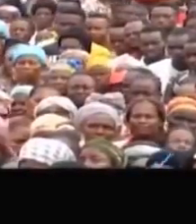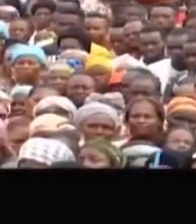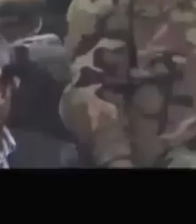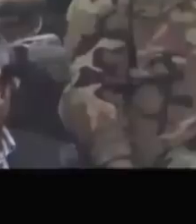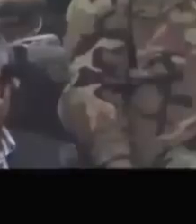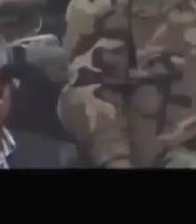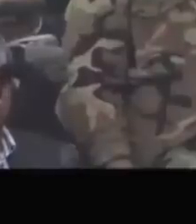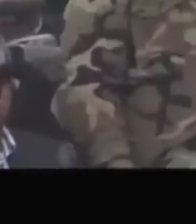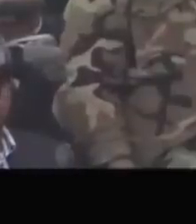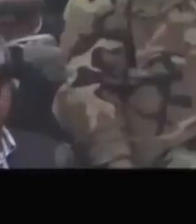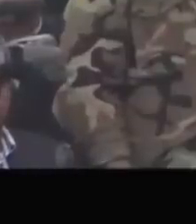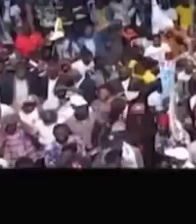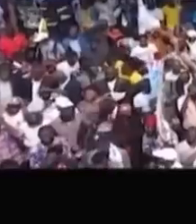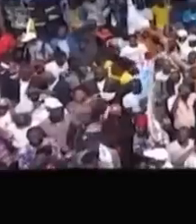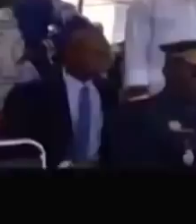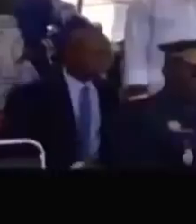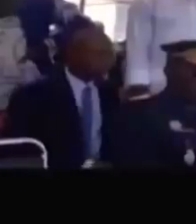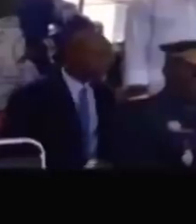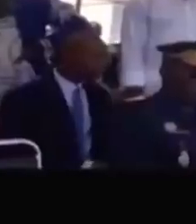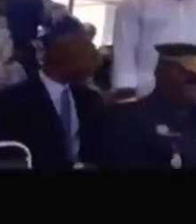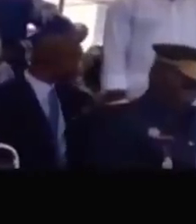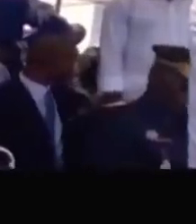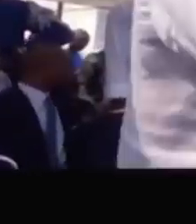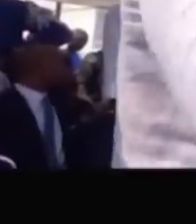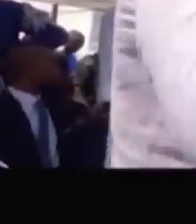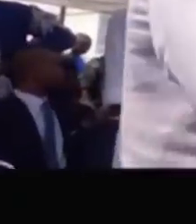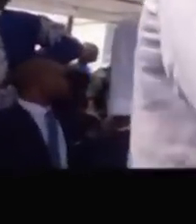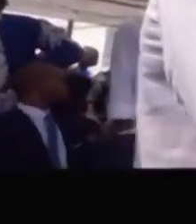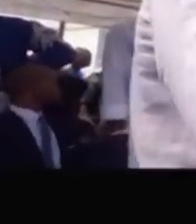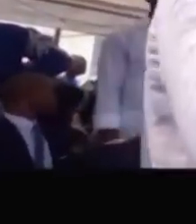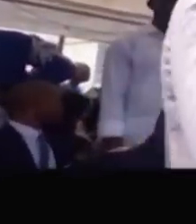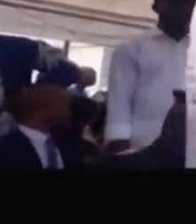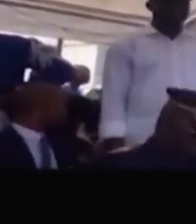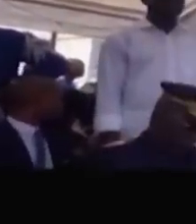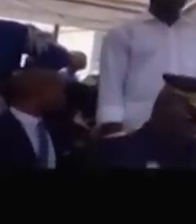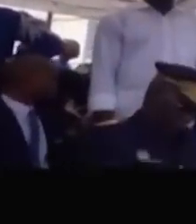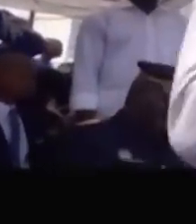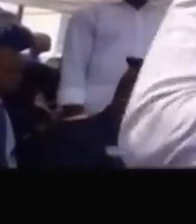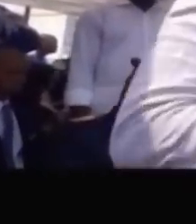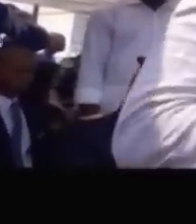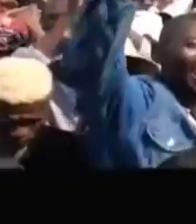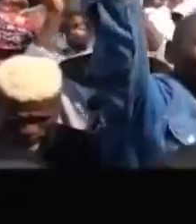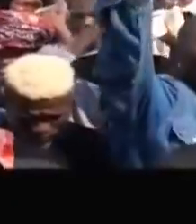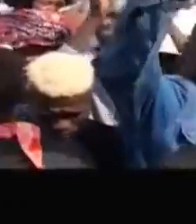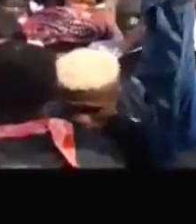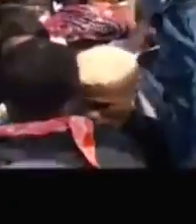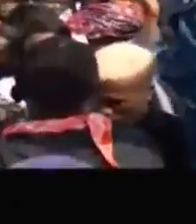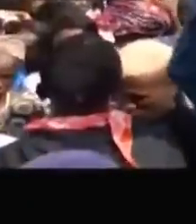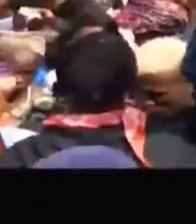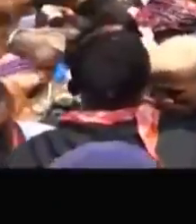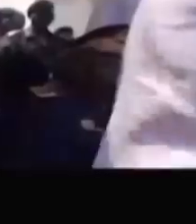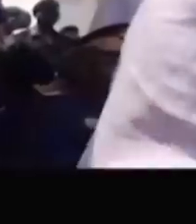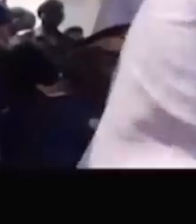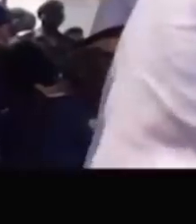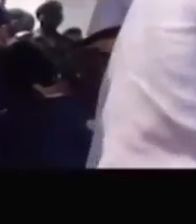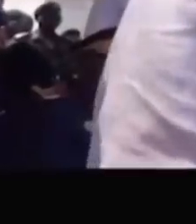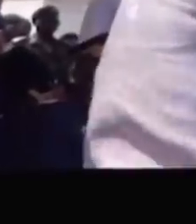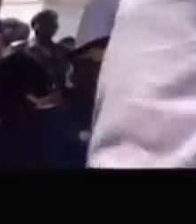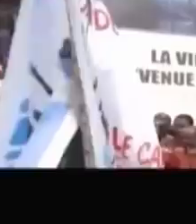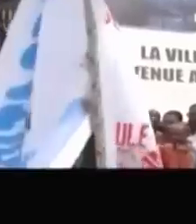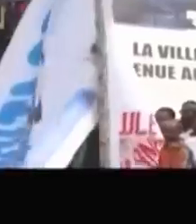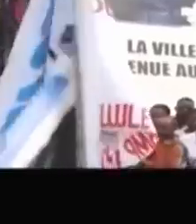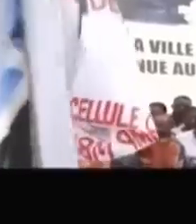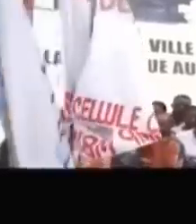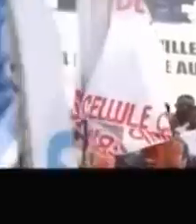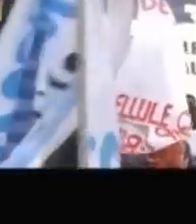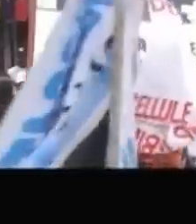Lubaki. Glissement et Zalité. L'élu de Bumba a démontré le pourquoi de son retour dans l'UDPS et a demandé un soutien total